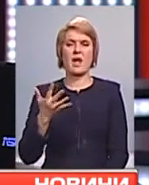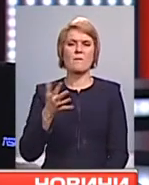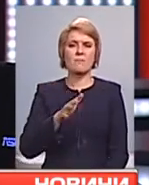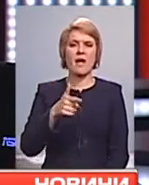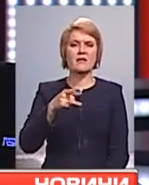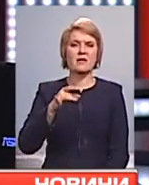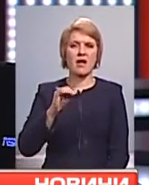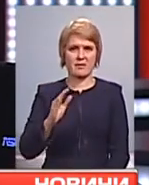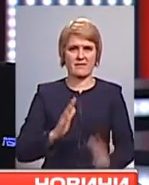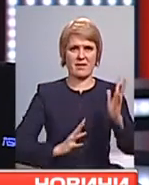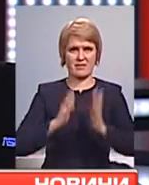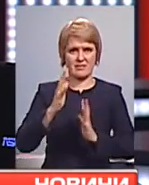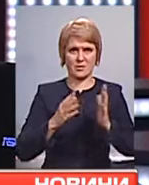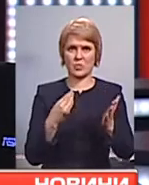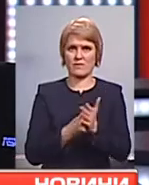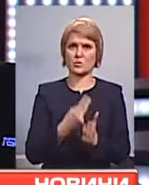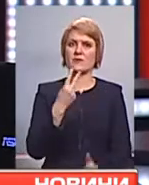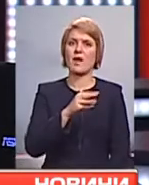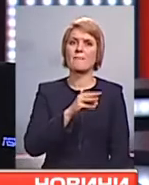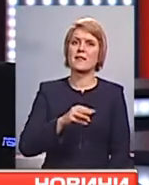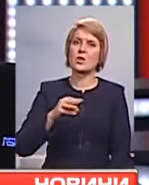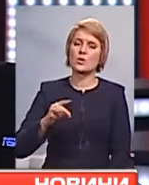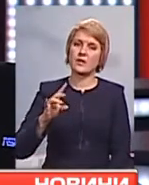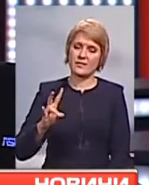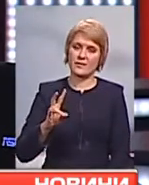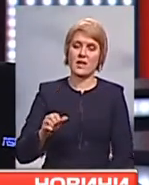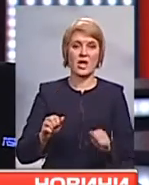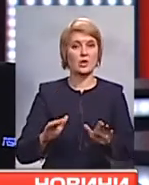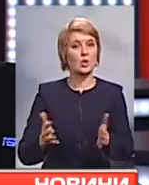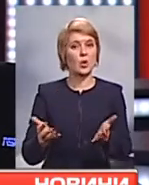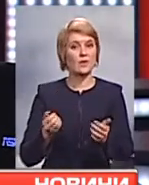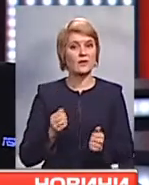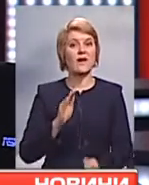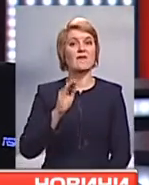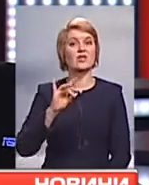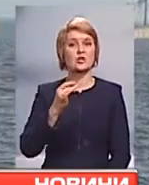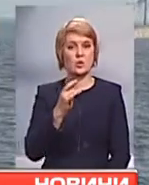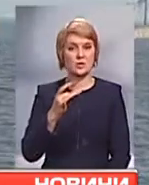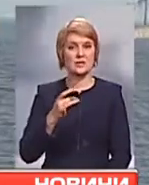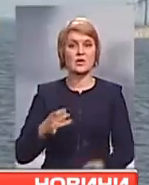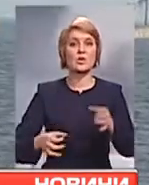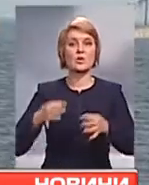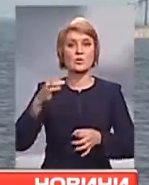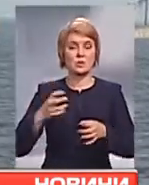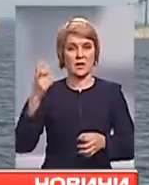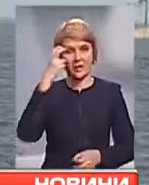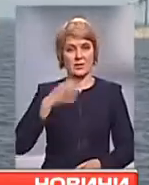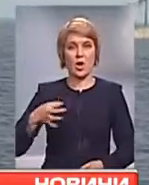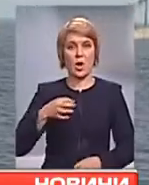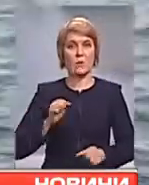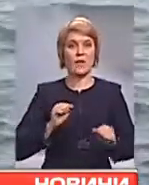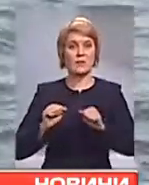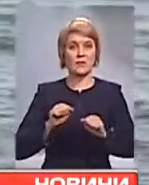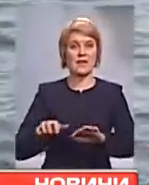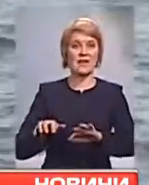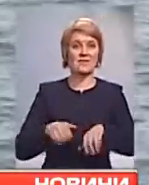2 мільйони гривень. Про це повідомили в Генпрокуратурі. Рішення ухвалив Вишгородський райсуд. Встановлено, що Київська облдержадміністрація вилучила ці